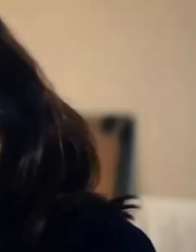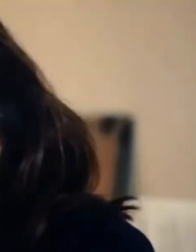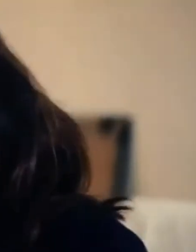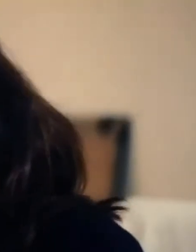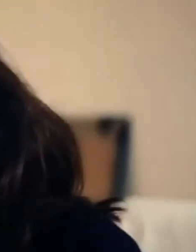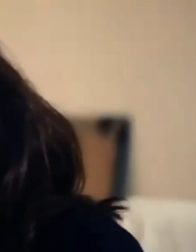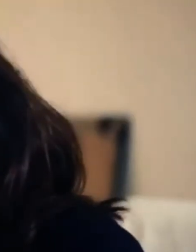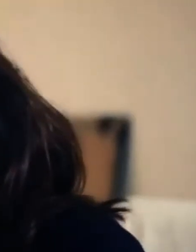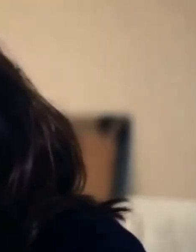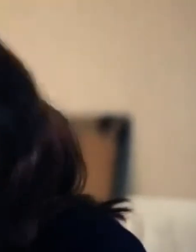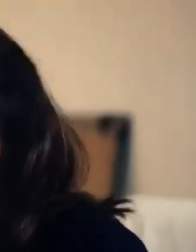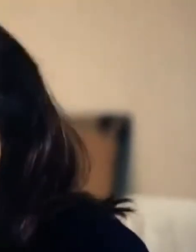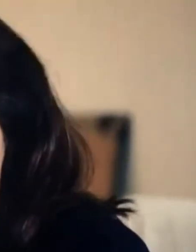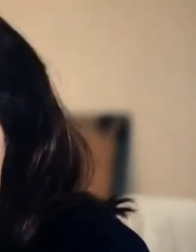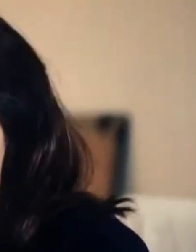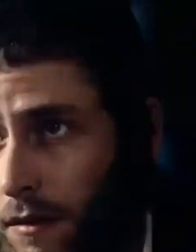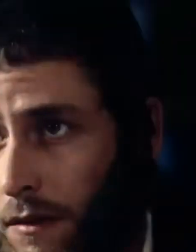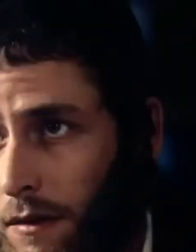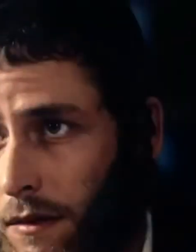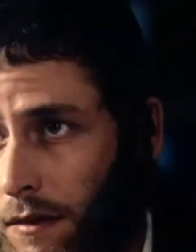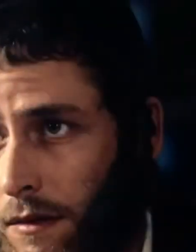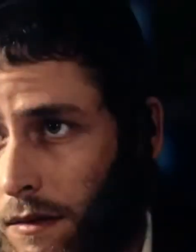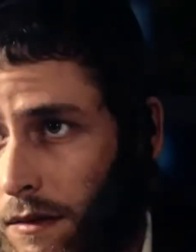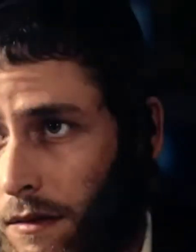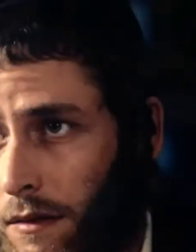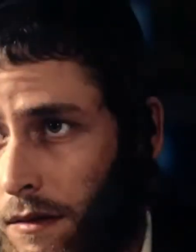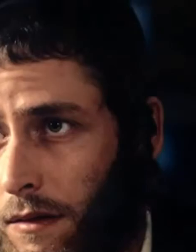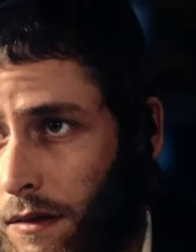אין לי כוח להתחיל הכל מחדש.